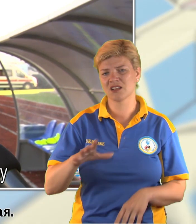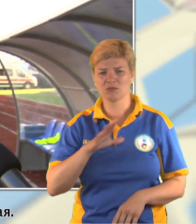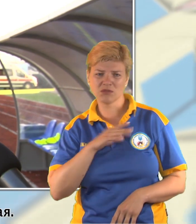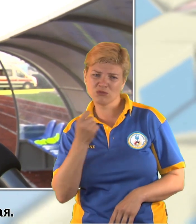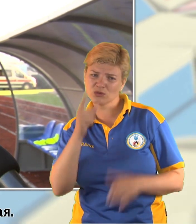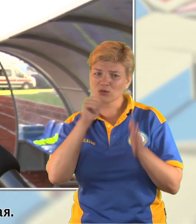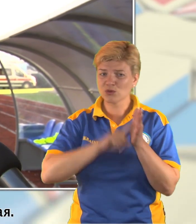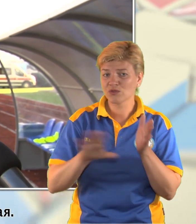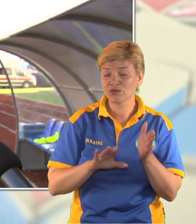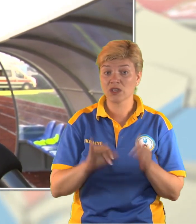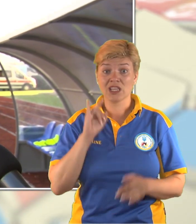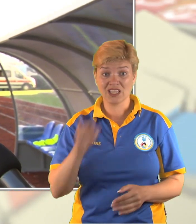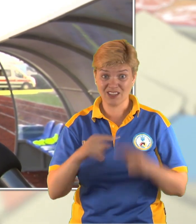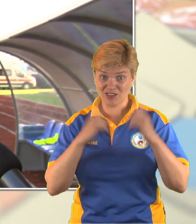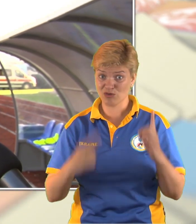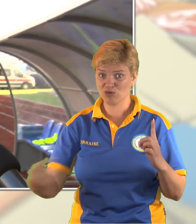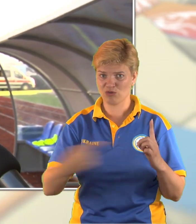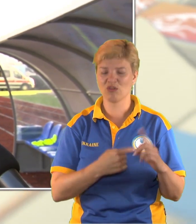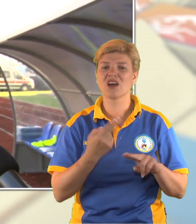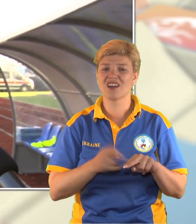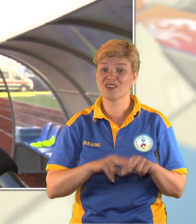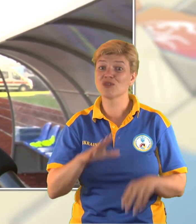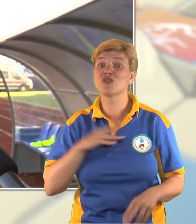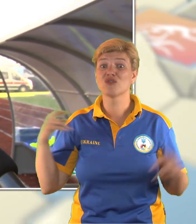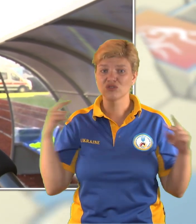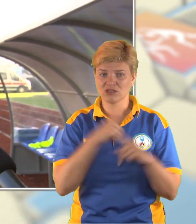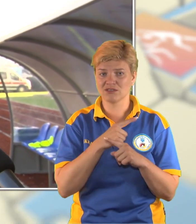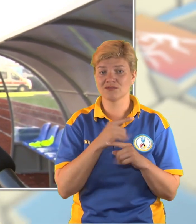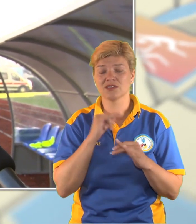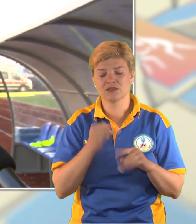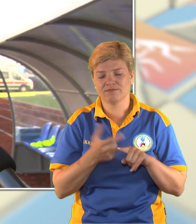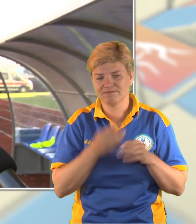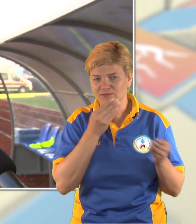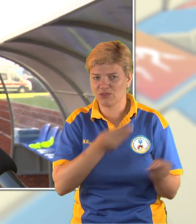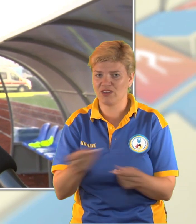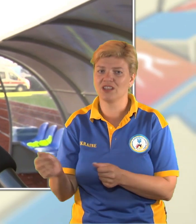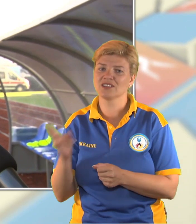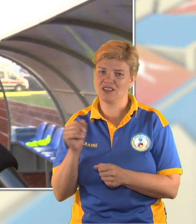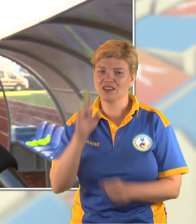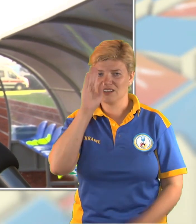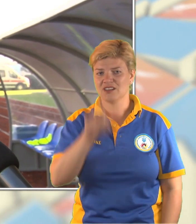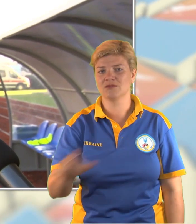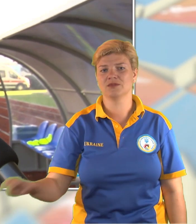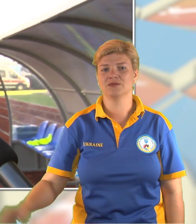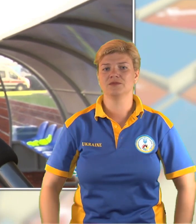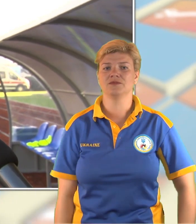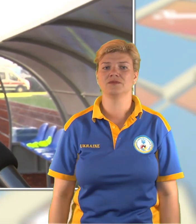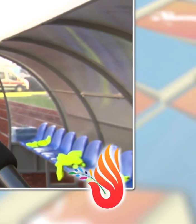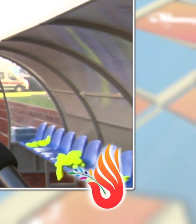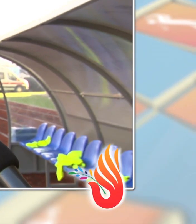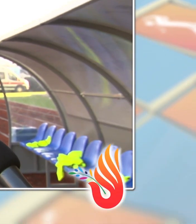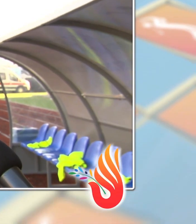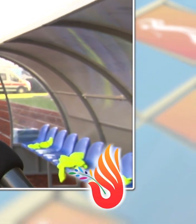навіть запредельна. Где-то, может быть, не хватило холодной головы, чтобы именно вот решить вот эти моменты. И гол,